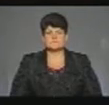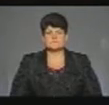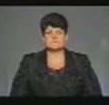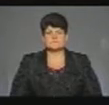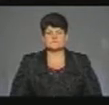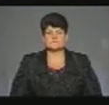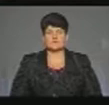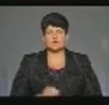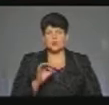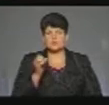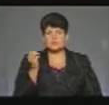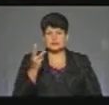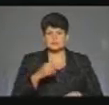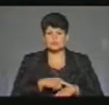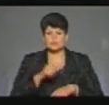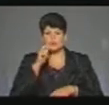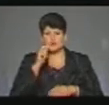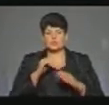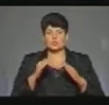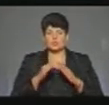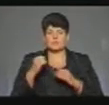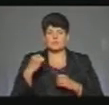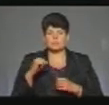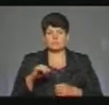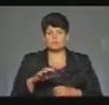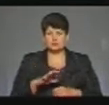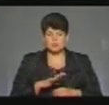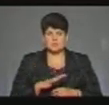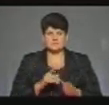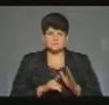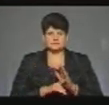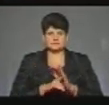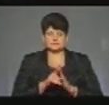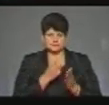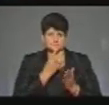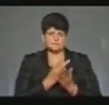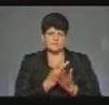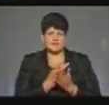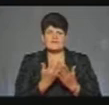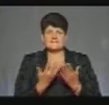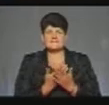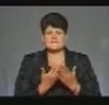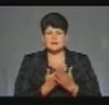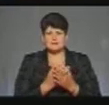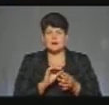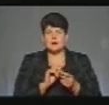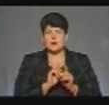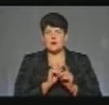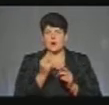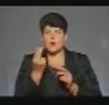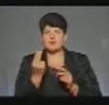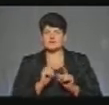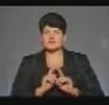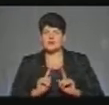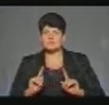О 13-й годині в Українському домі «Перемога» відбулася прем'єра документального фільму «Орнаменти долі».